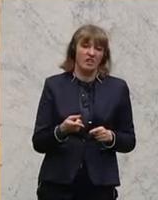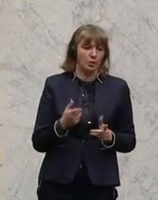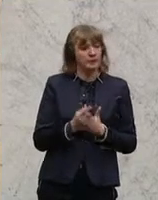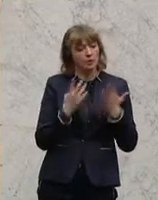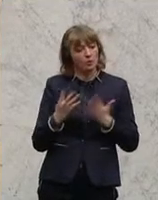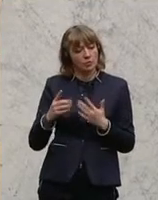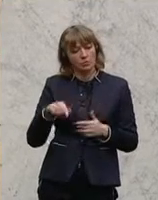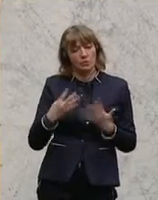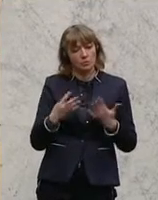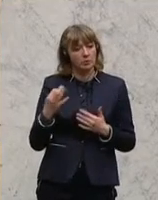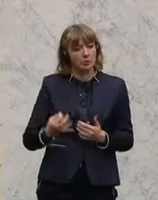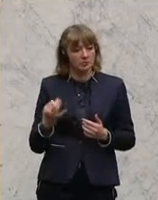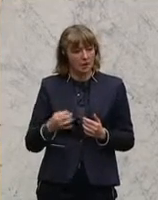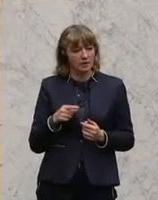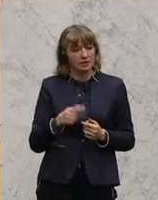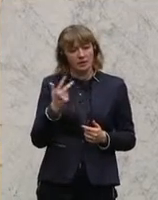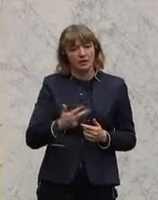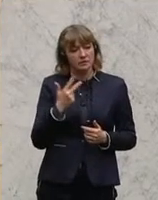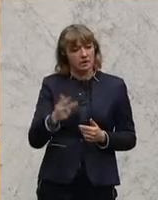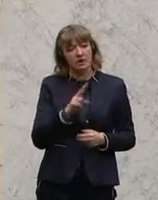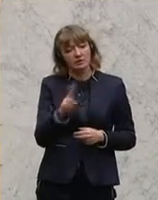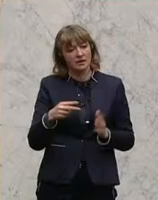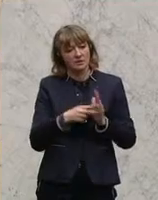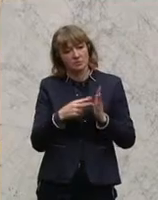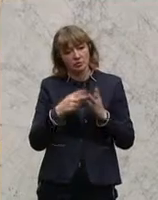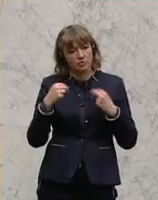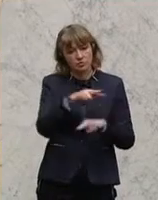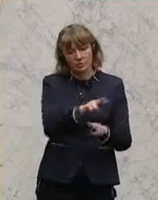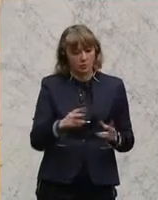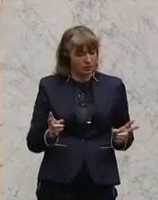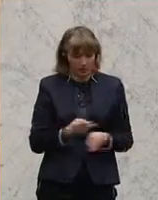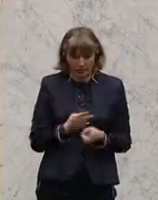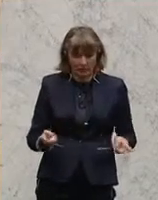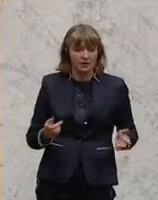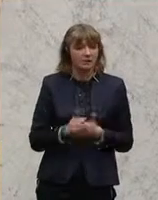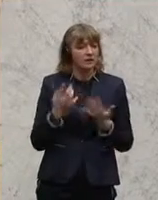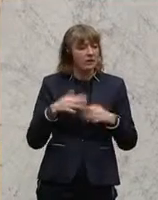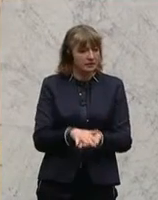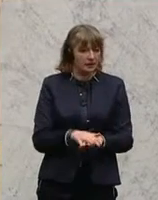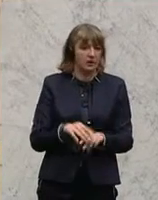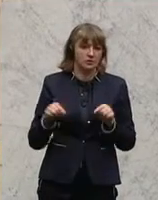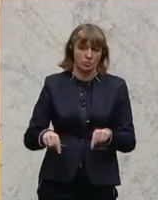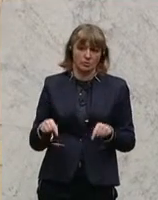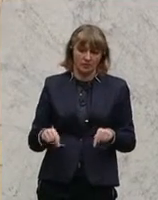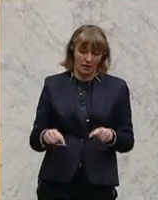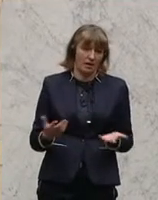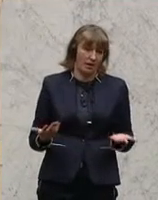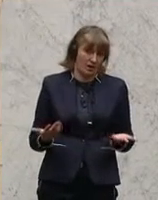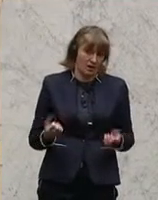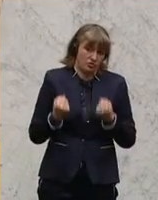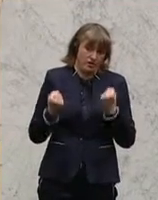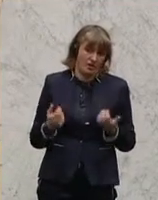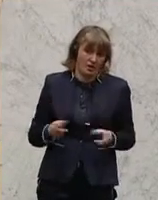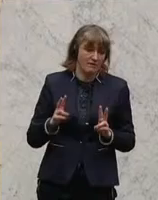von 99,9% in 3 Jahren nie nach Syrien zurückgehen werden können, die Integration hier. Weil